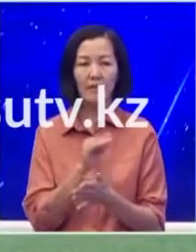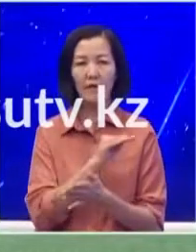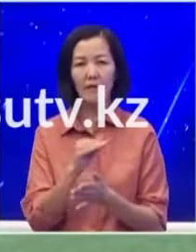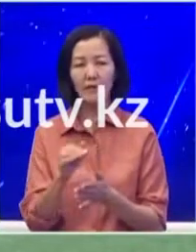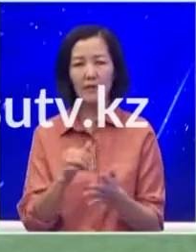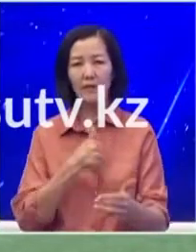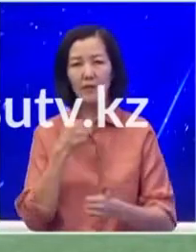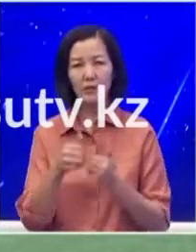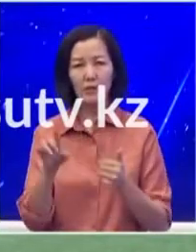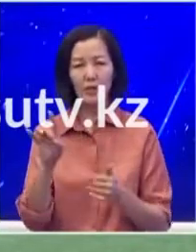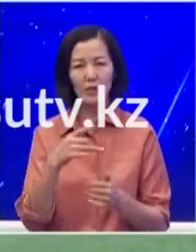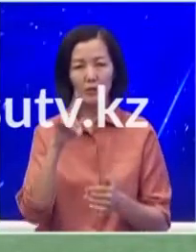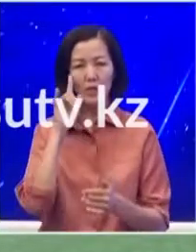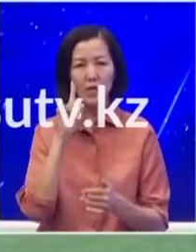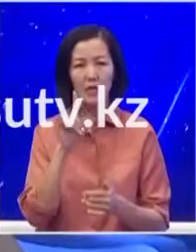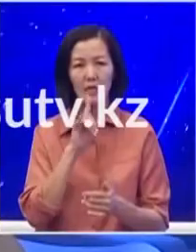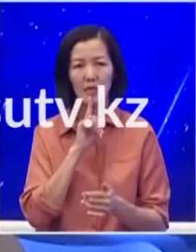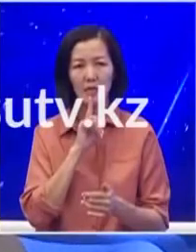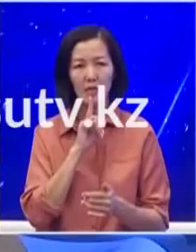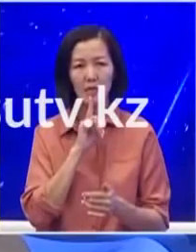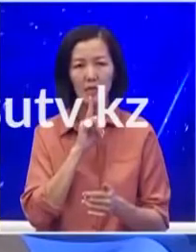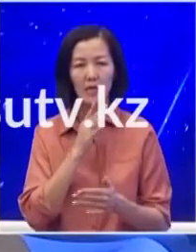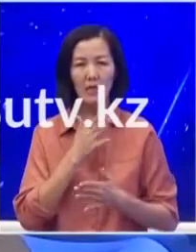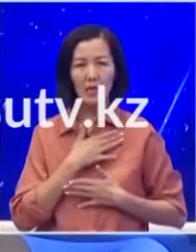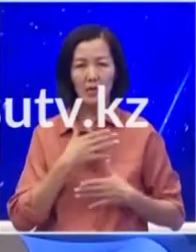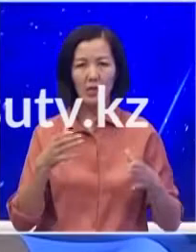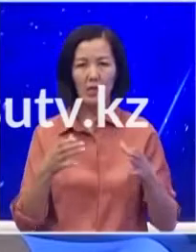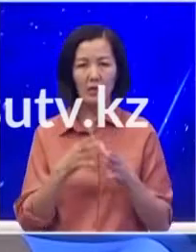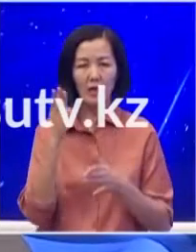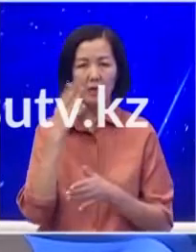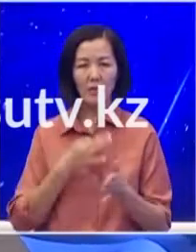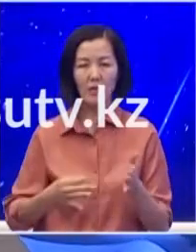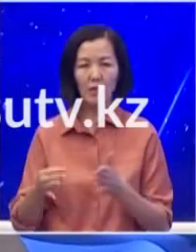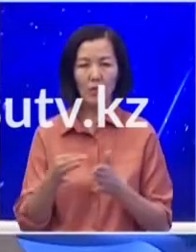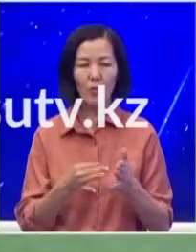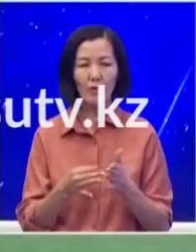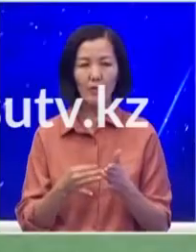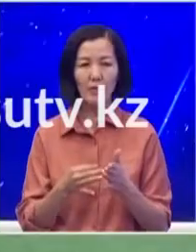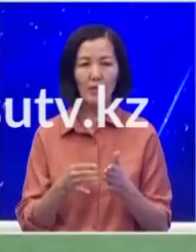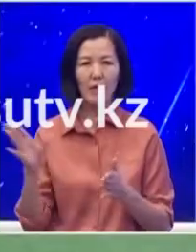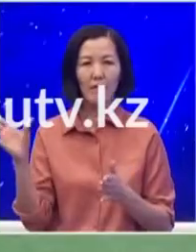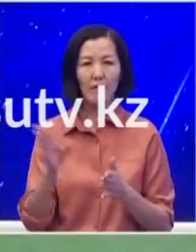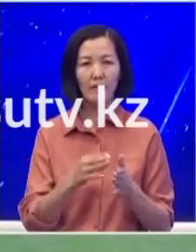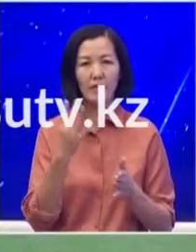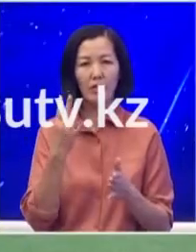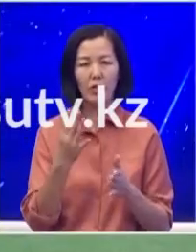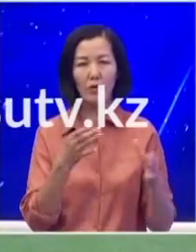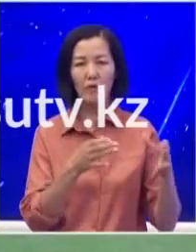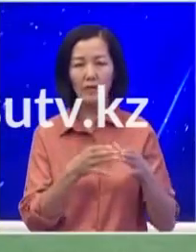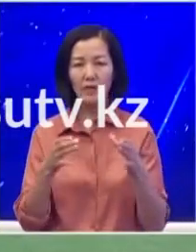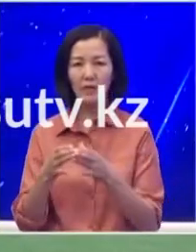чемпионата Республики Казахстан по хоккею на траве являются наши земляки – команда Алматинской области, причем во всех четырех возрастных